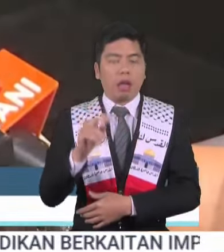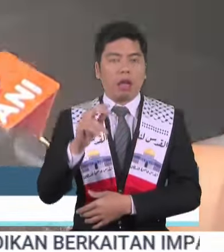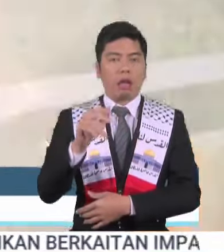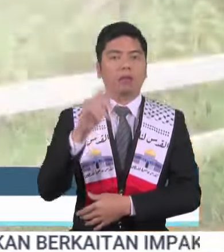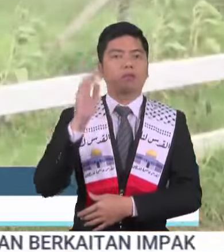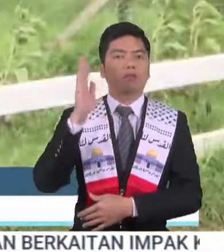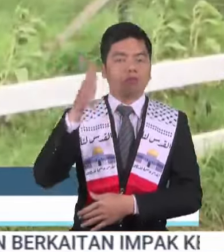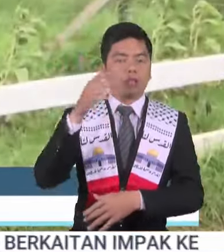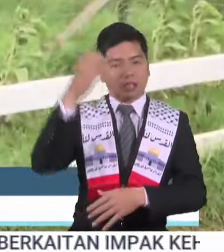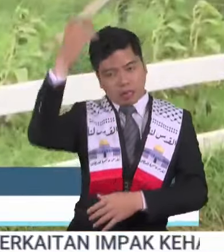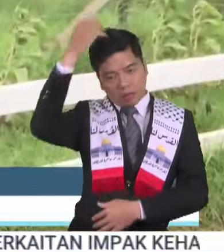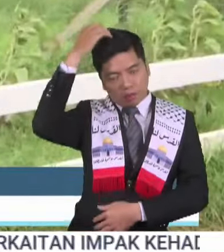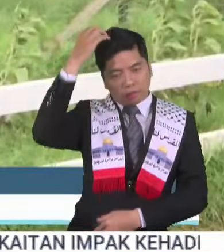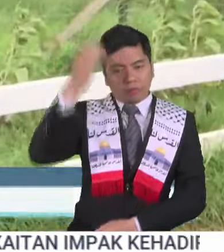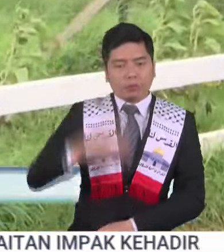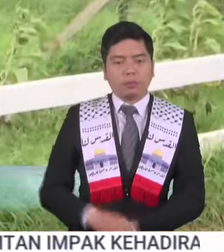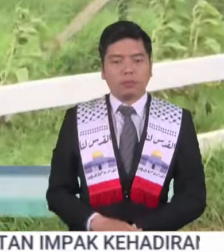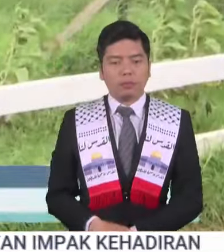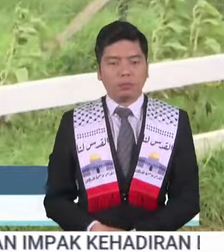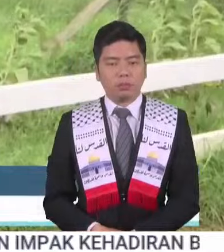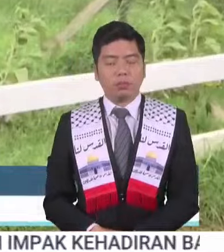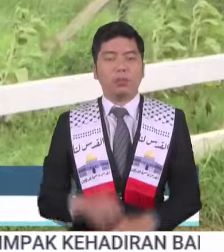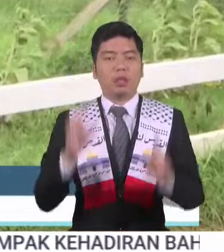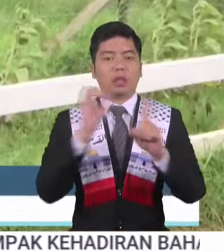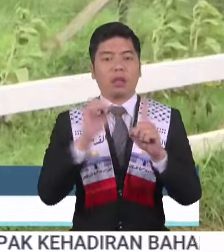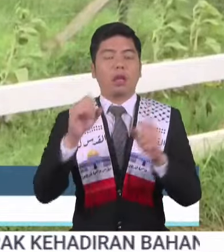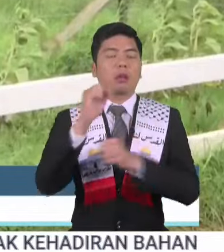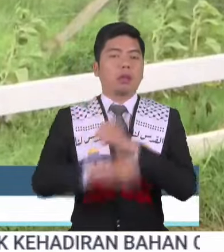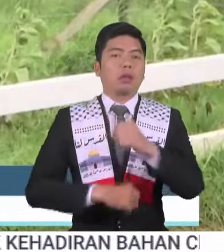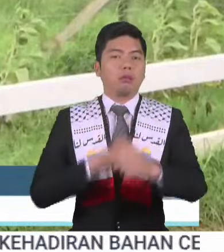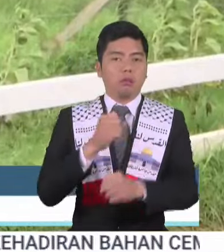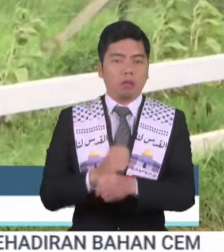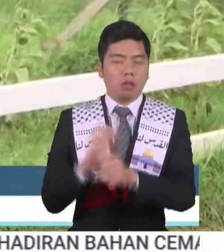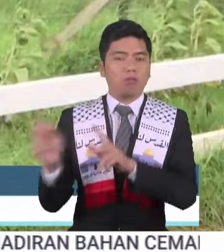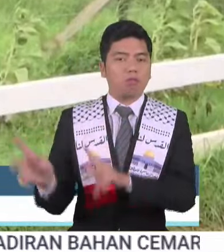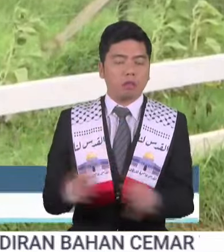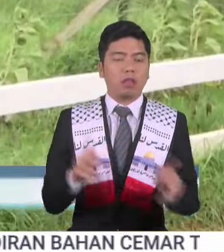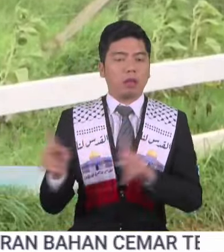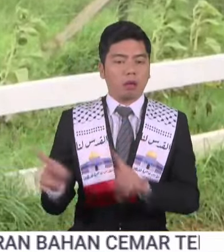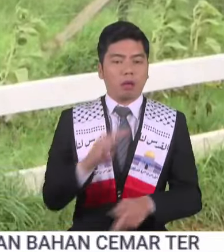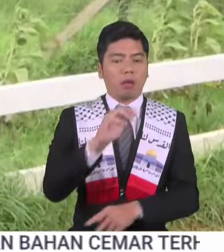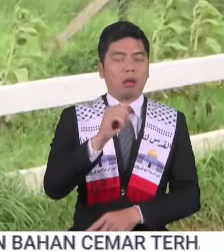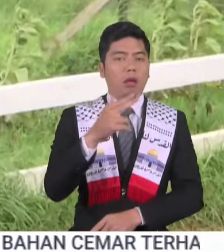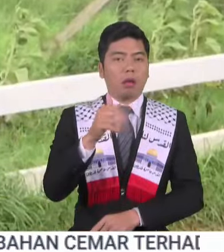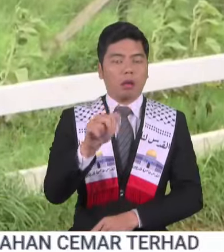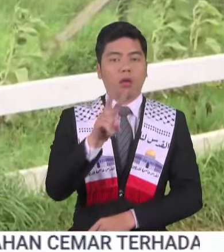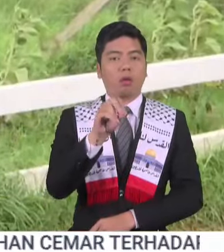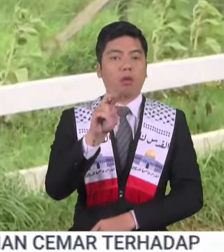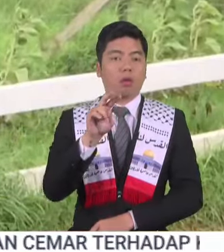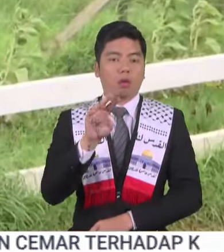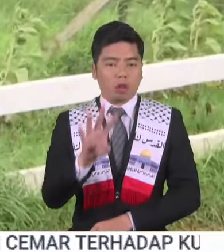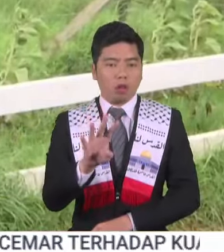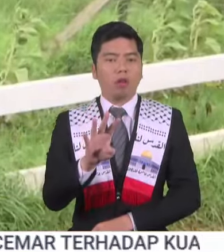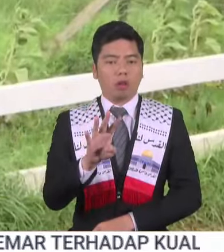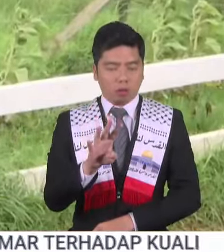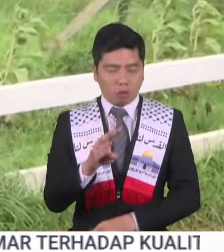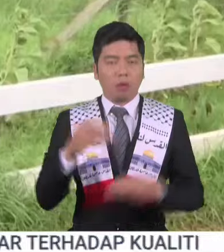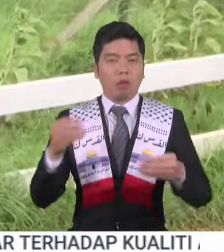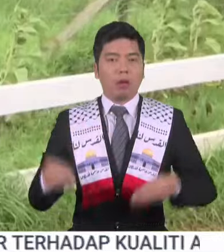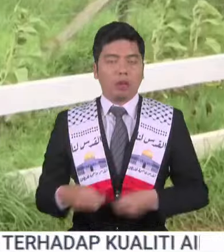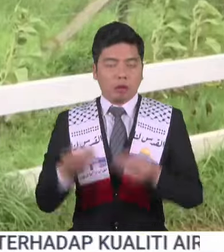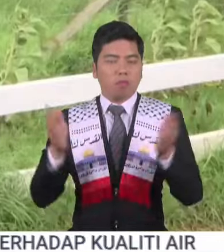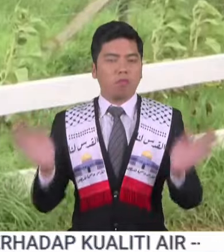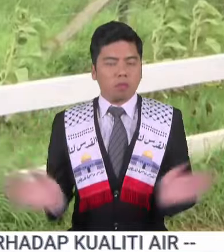nanti. Meraihkan 100 tahun penganjuran, Maha edisi 2024 akan memberi penekanan